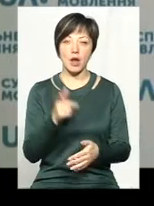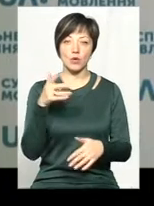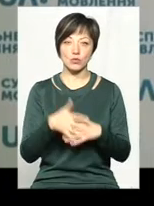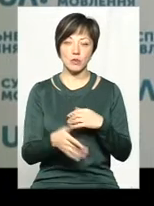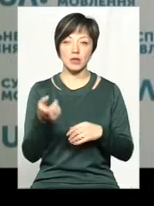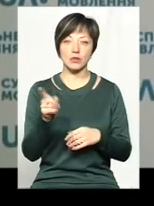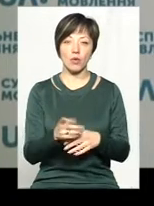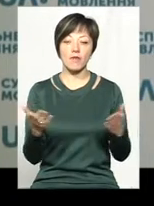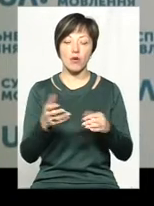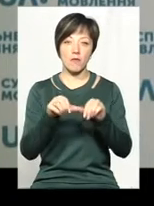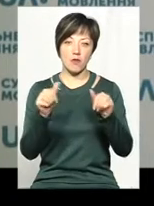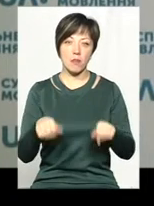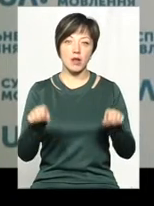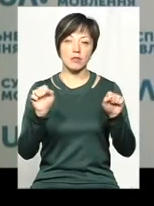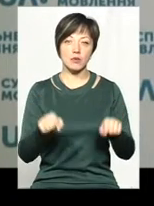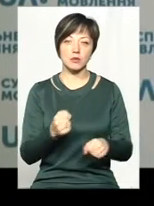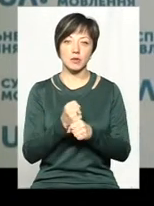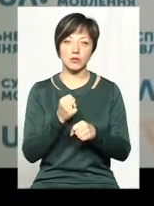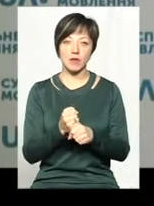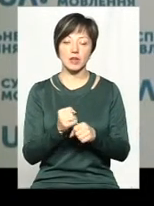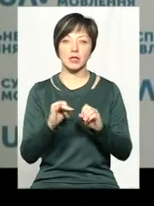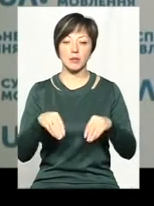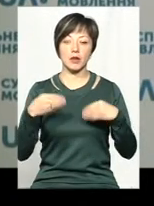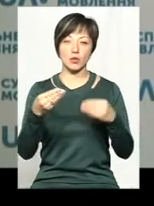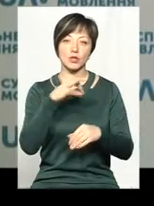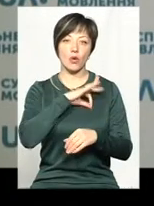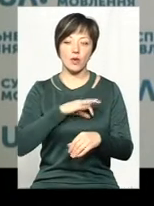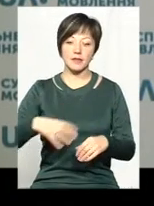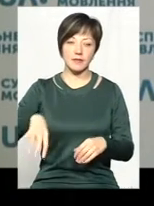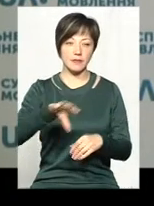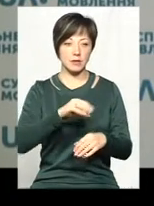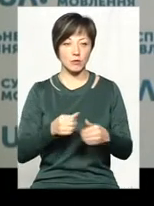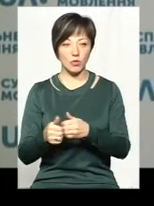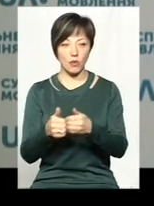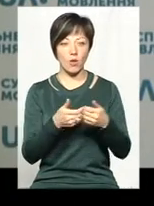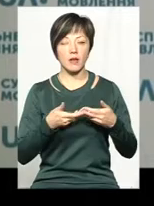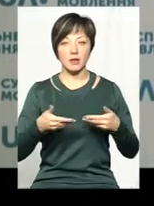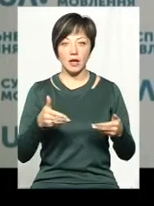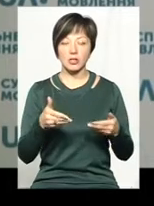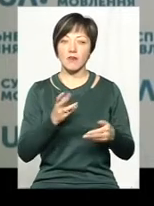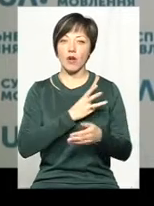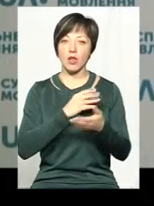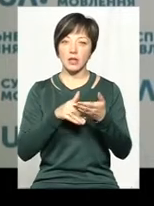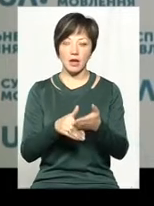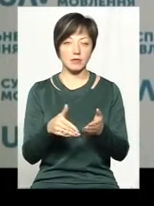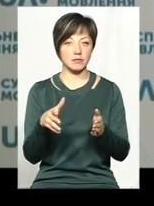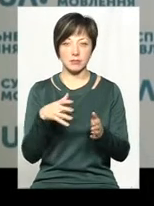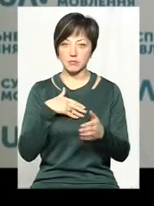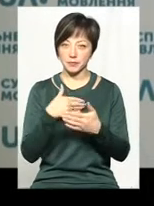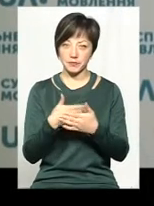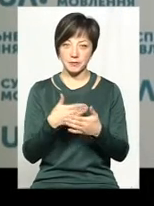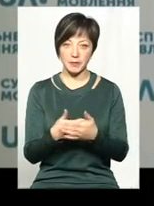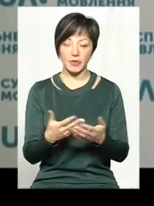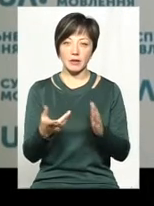того, в якому форматі він може працювати і приносити користь всім довкола. Тому наші волонтери активно залучаються також і